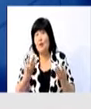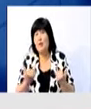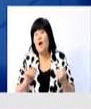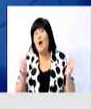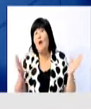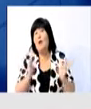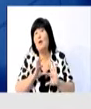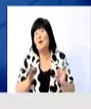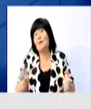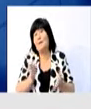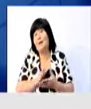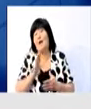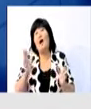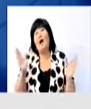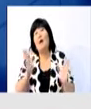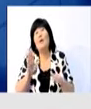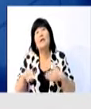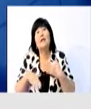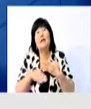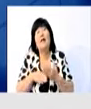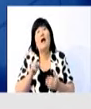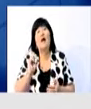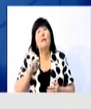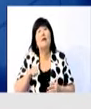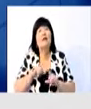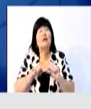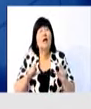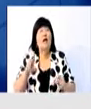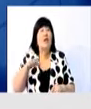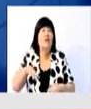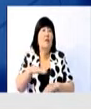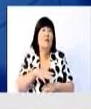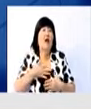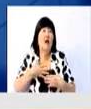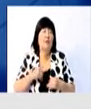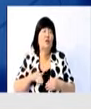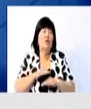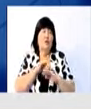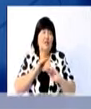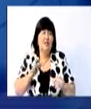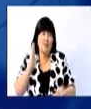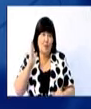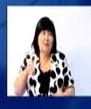арналған ауа-райы болжаммен танысып болыңыздар. Ауа-райы дерегінің демеушісі Арбат кешені. Еліміз аман, жұртымыз тыныш болсын ағай.